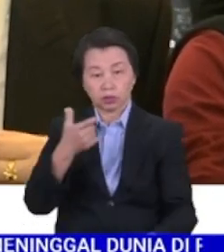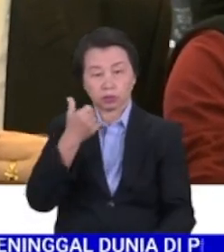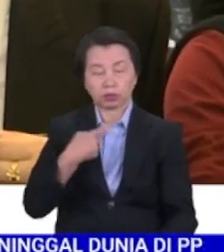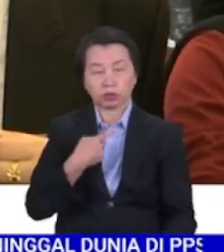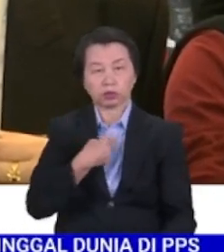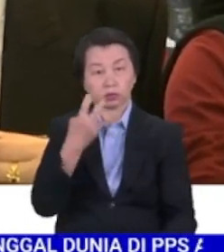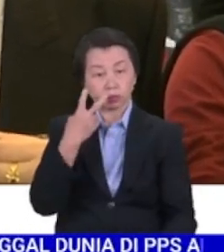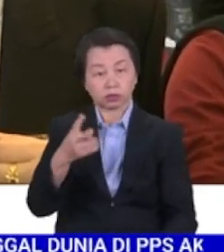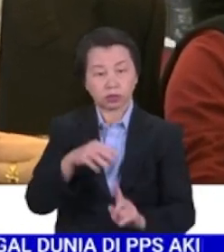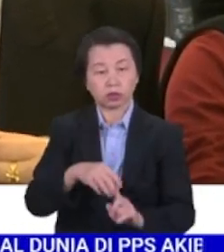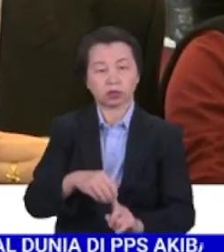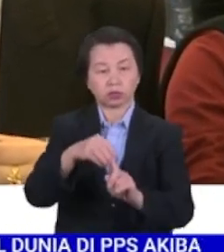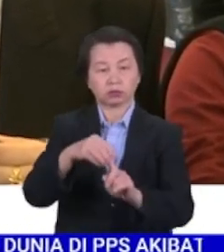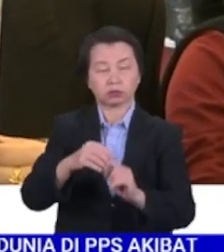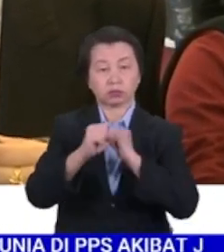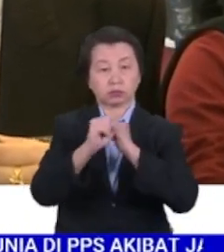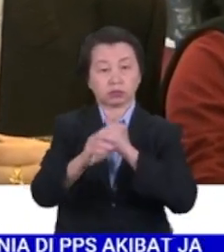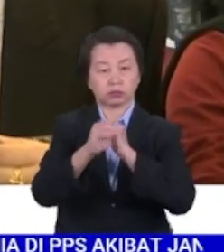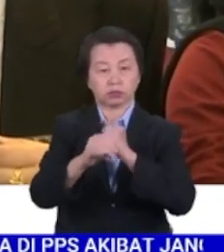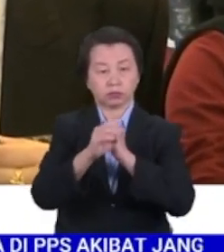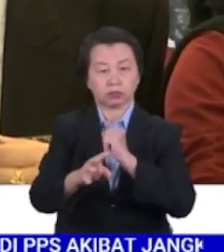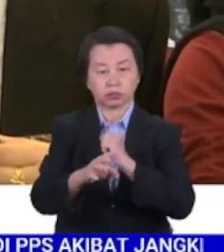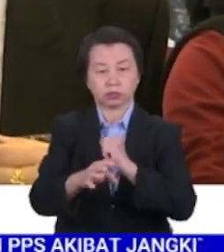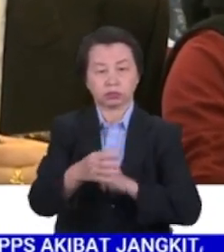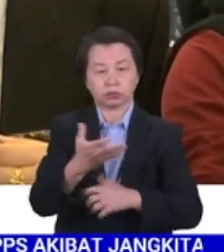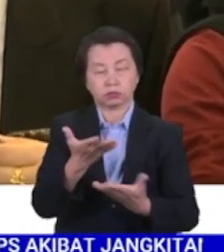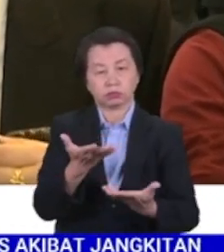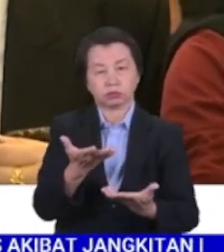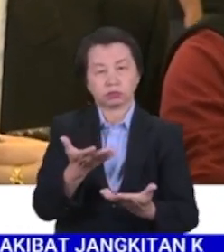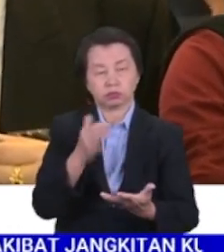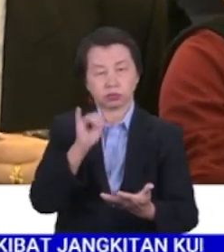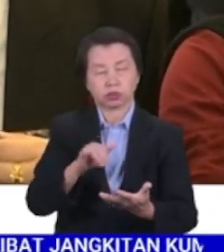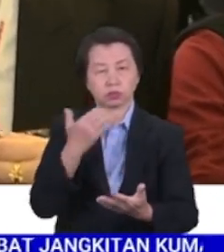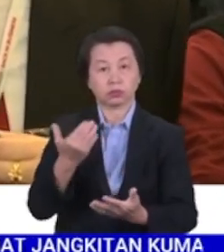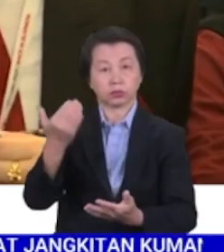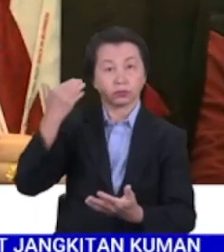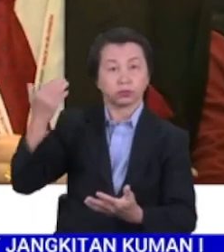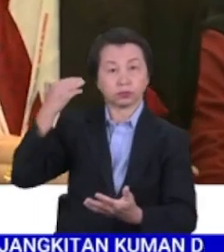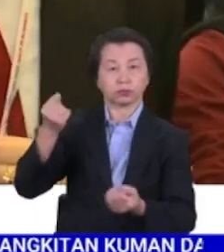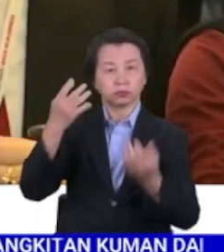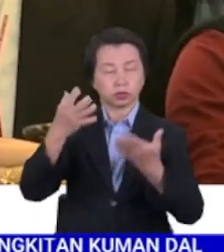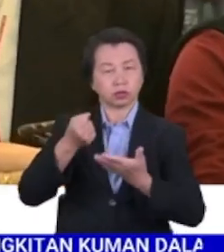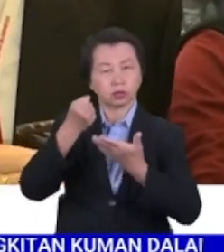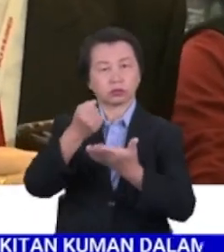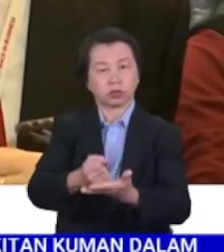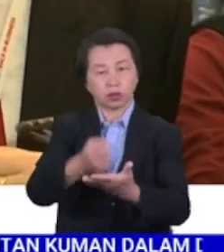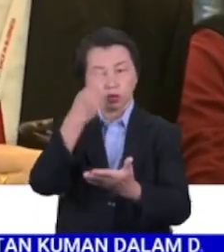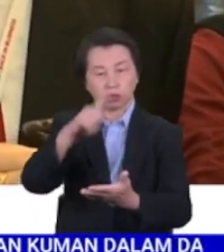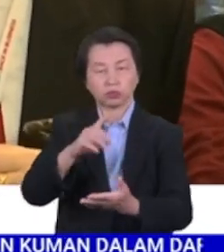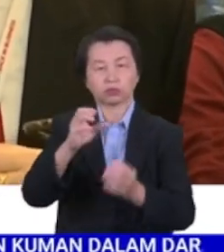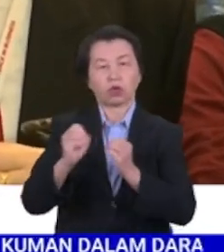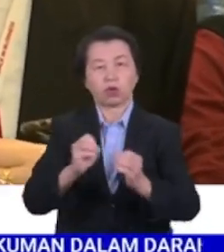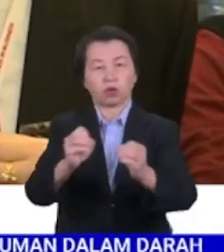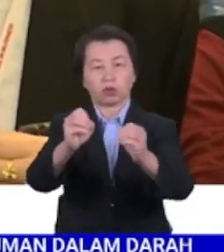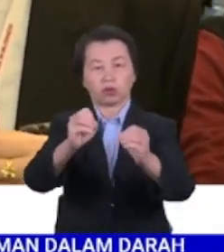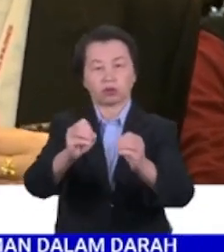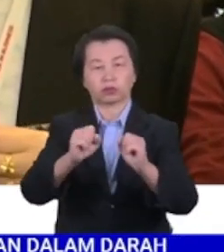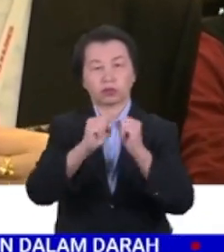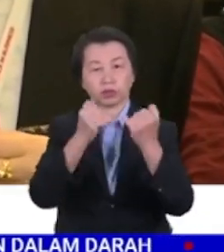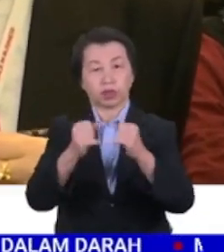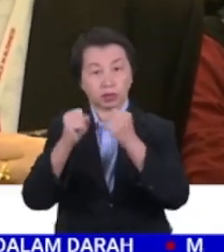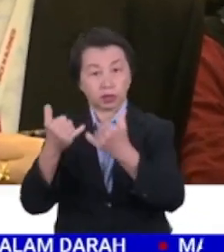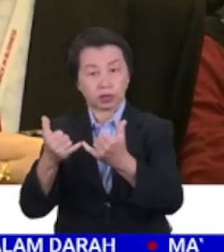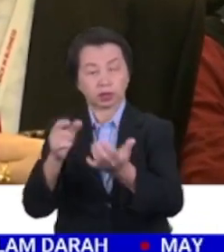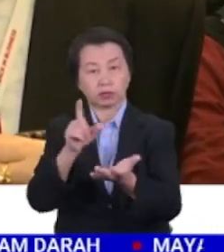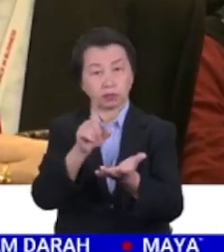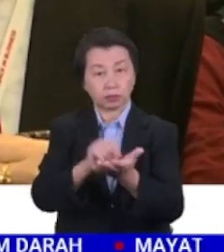kita lihat terutama dari segi advertising expenditure yang dulu banyak membantu untuk operasi syarikat-syarikat